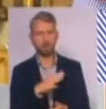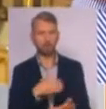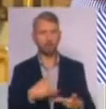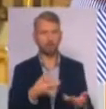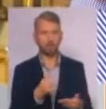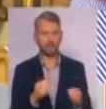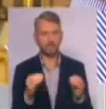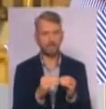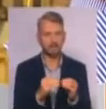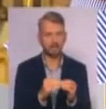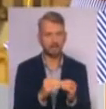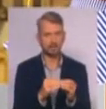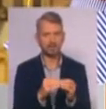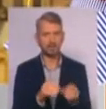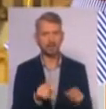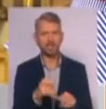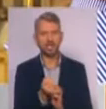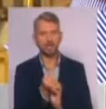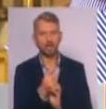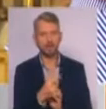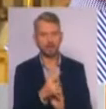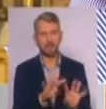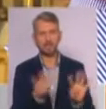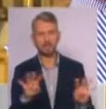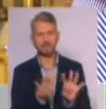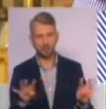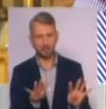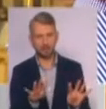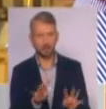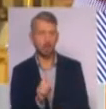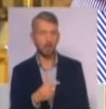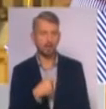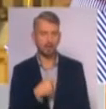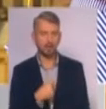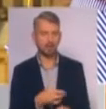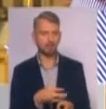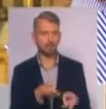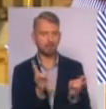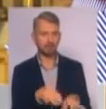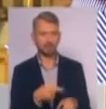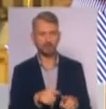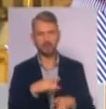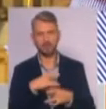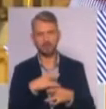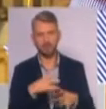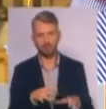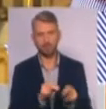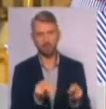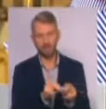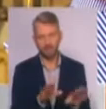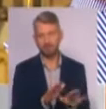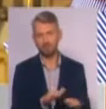10, може навіть на 12 лінійок, але я залишила це свято батькам та вчителям та